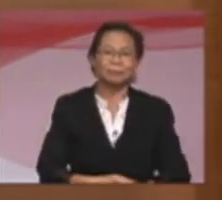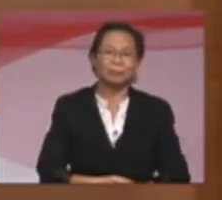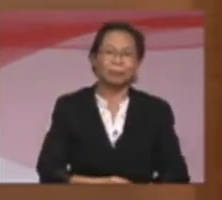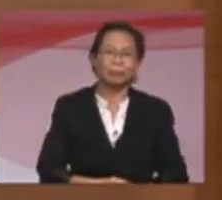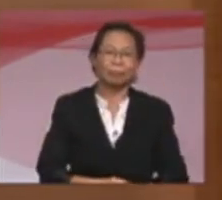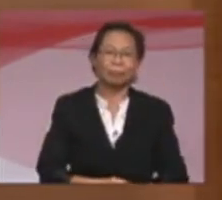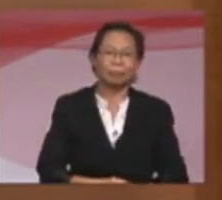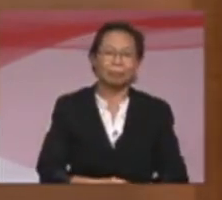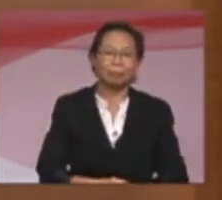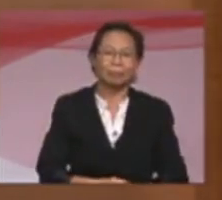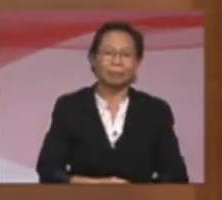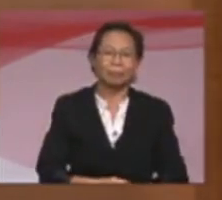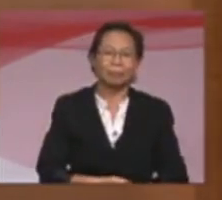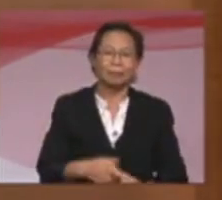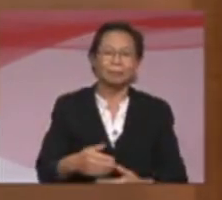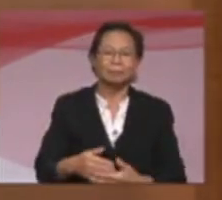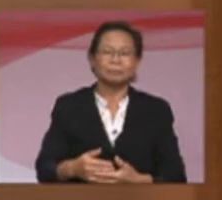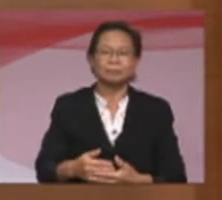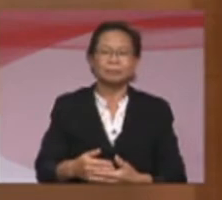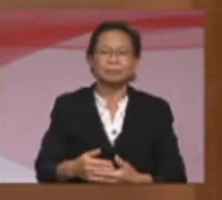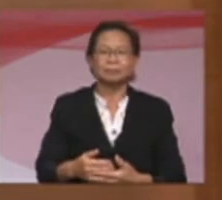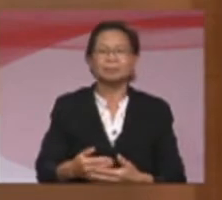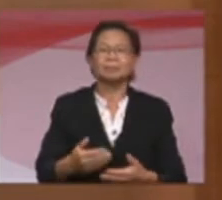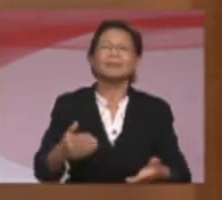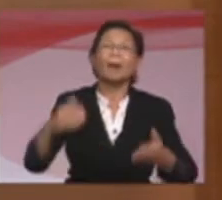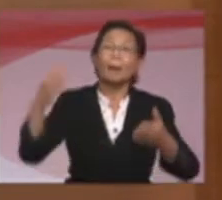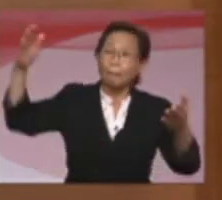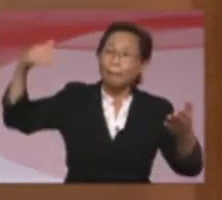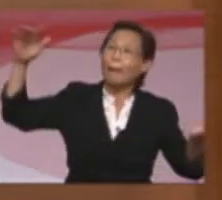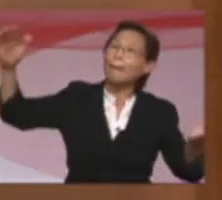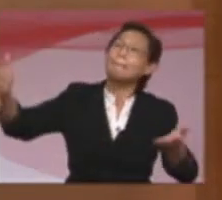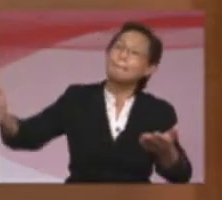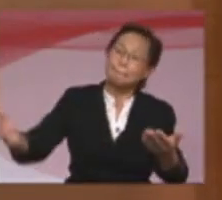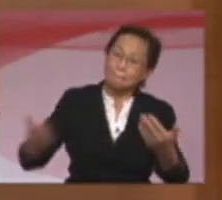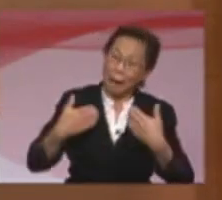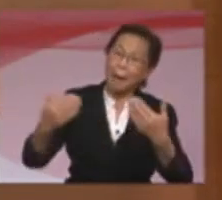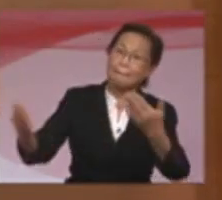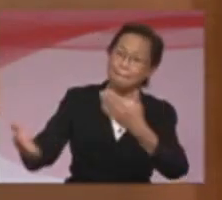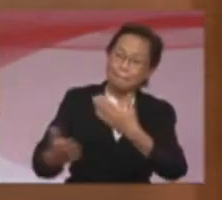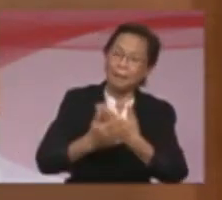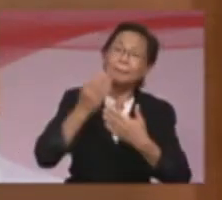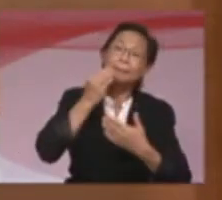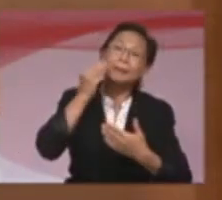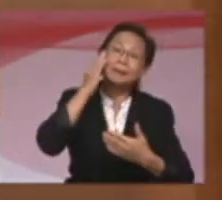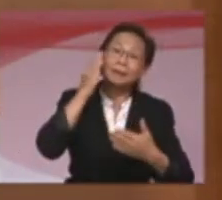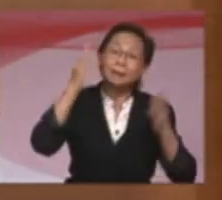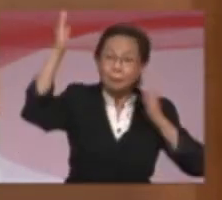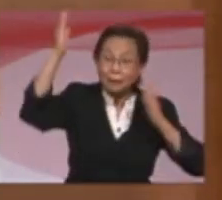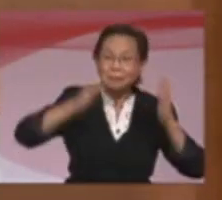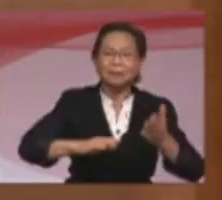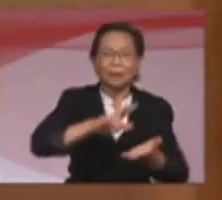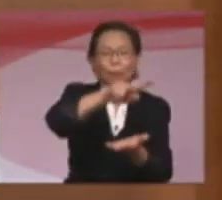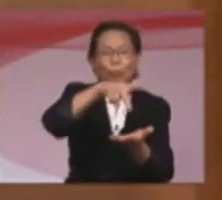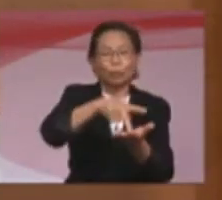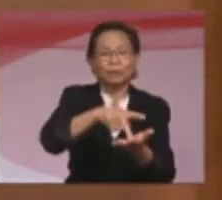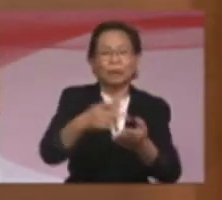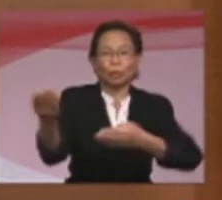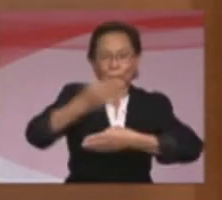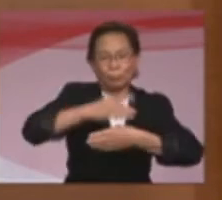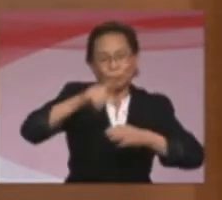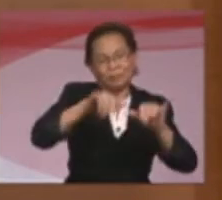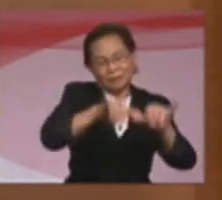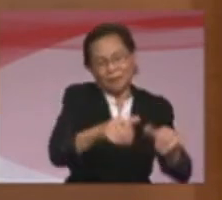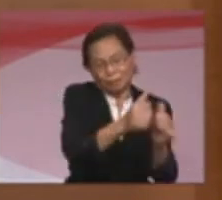mereka pun tidak diasingkan sebelum pulang. Jadi bila pulang di pusat kuarantin, mereka boleh tinggal